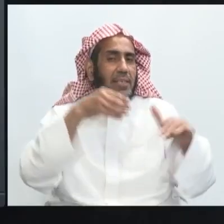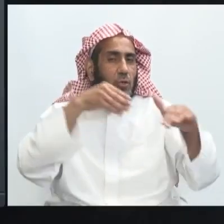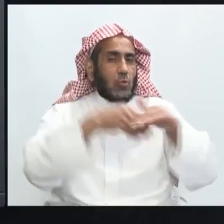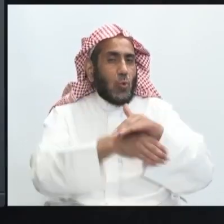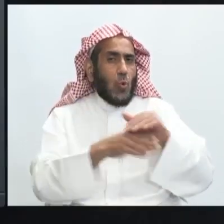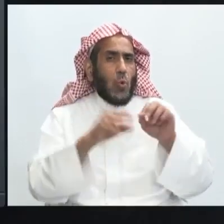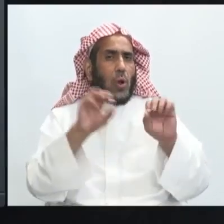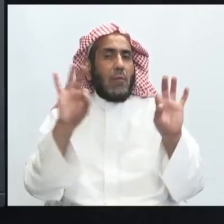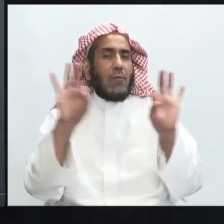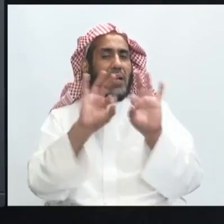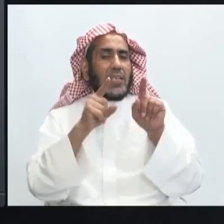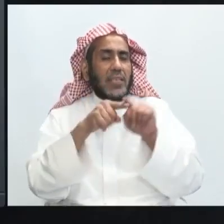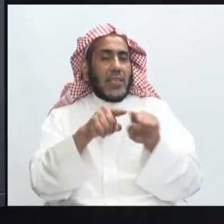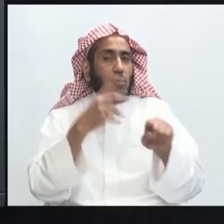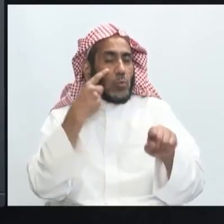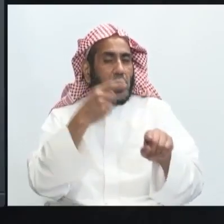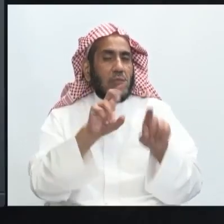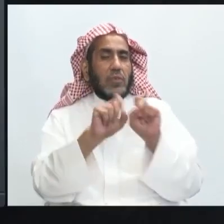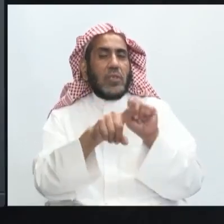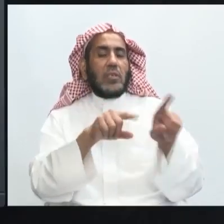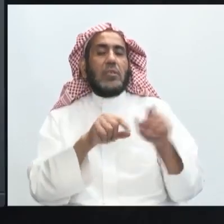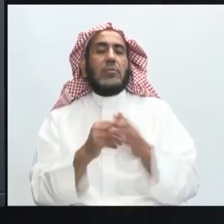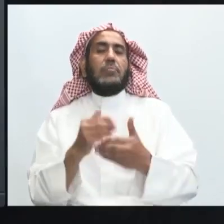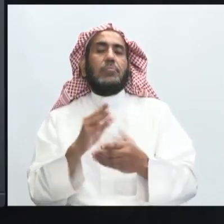ومشاهده هذا الدرس